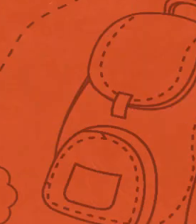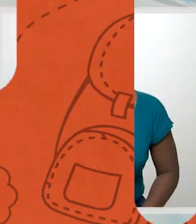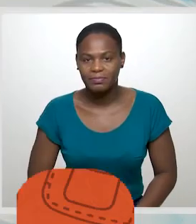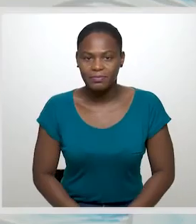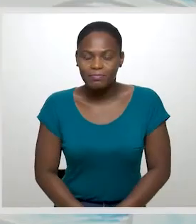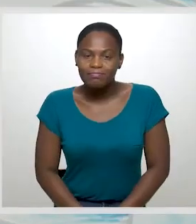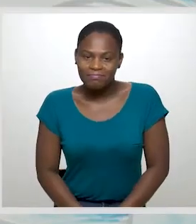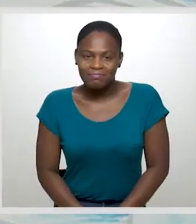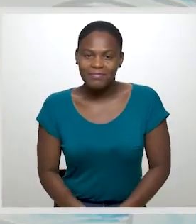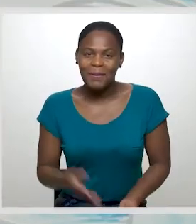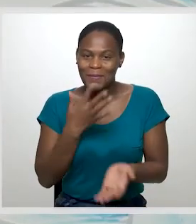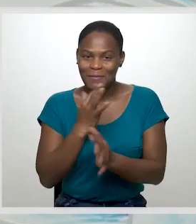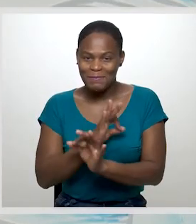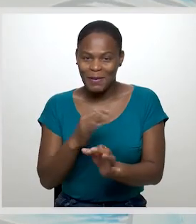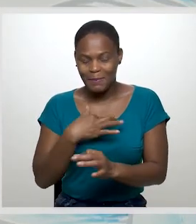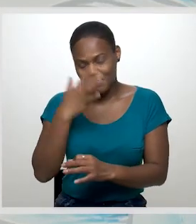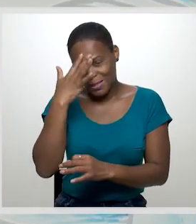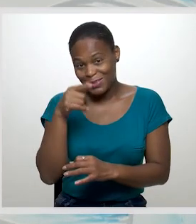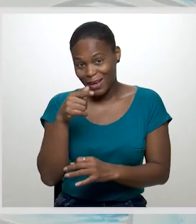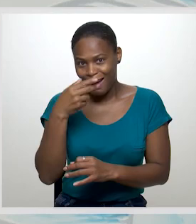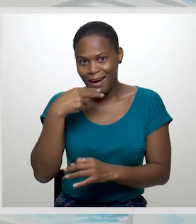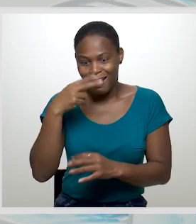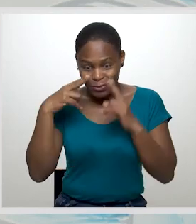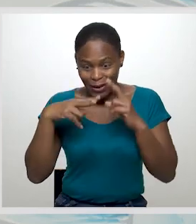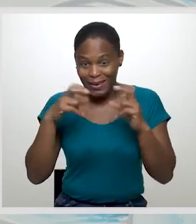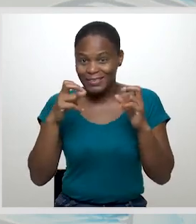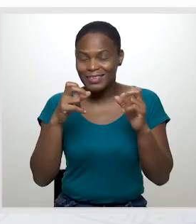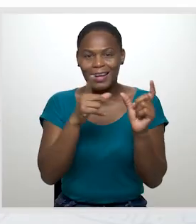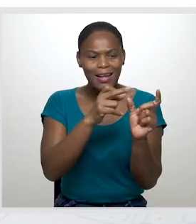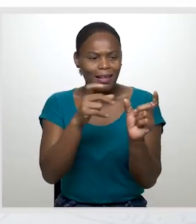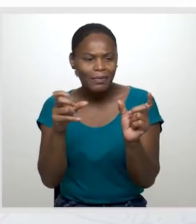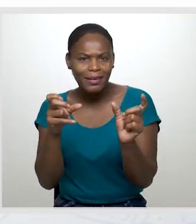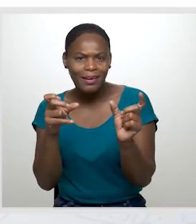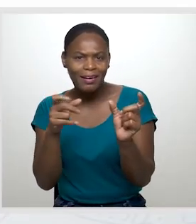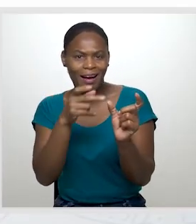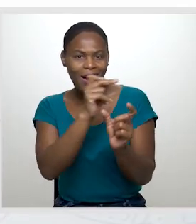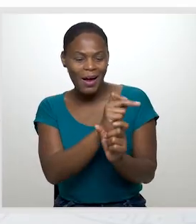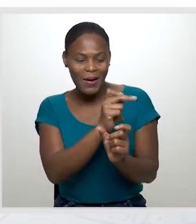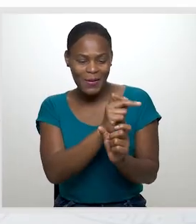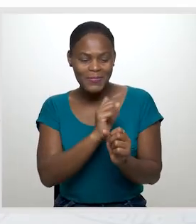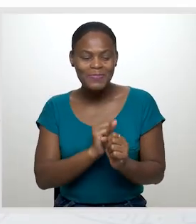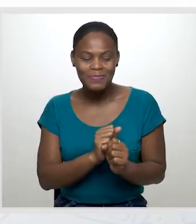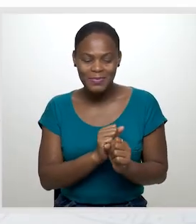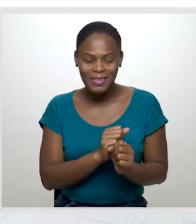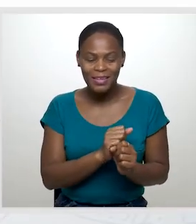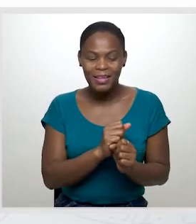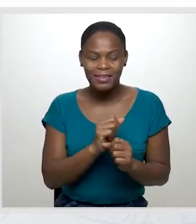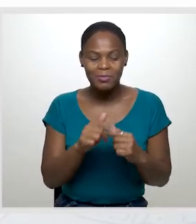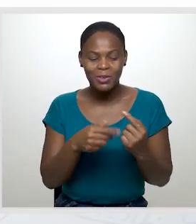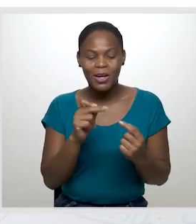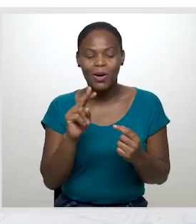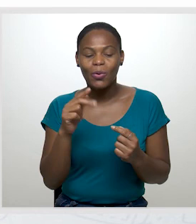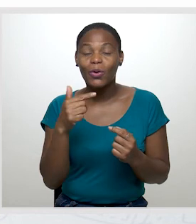Parfait. Je pense que tu as deviné la lettre A. Très bien. Autrefois, à l'heure